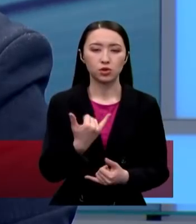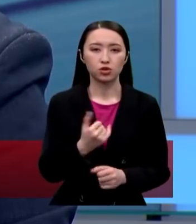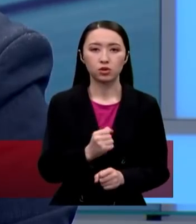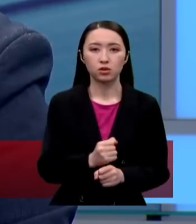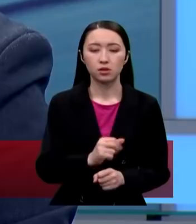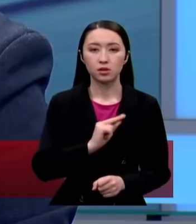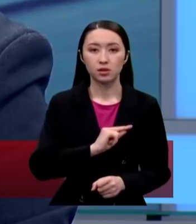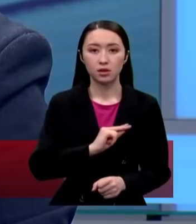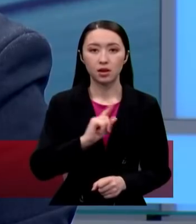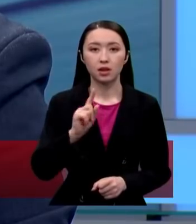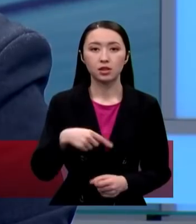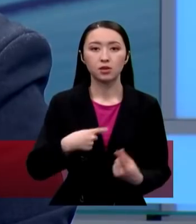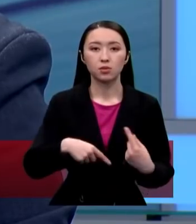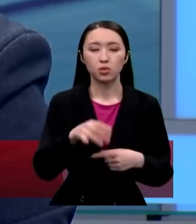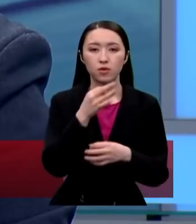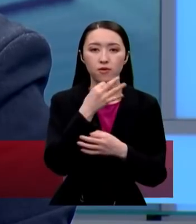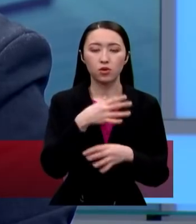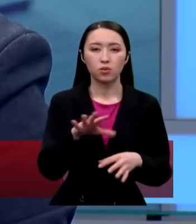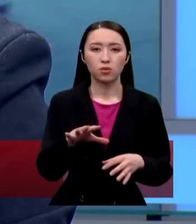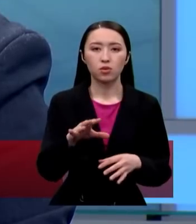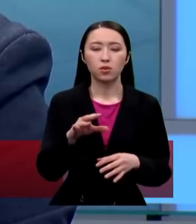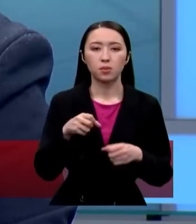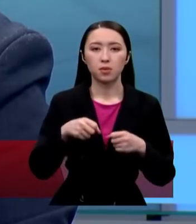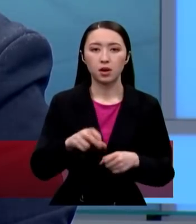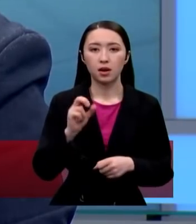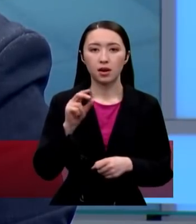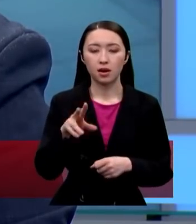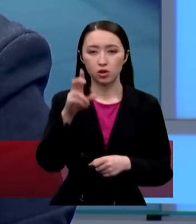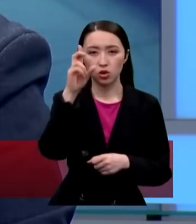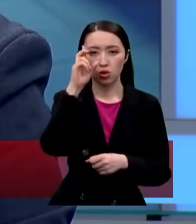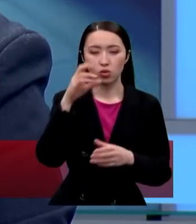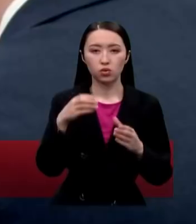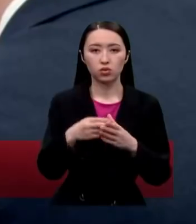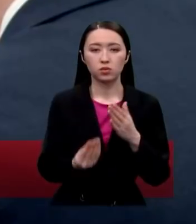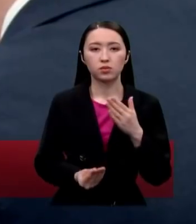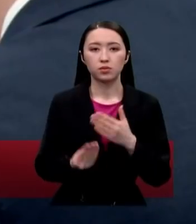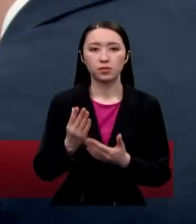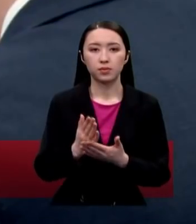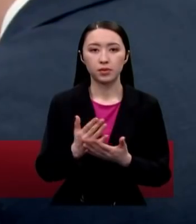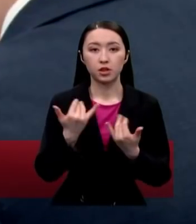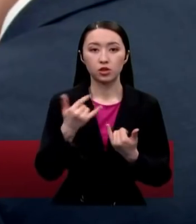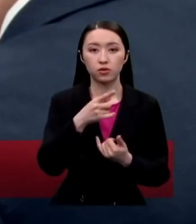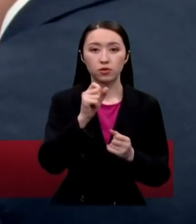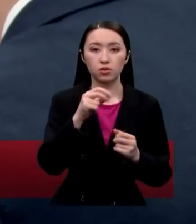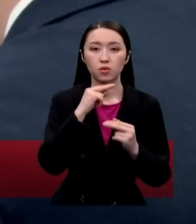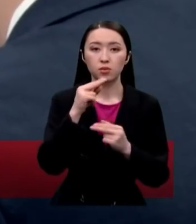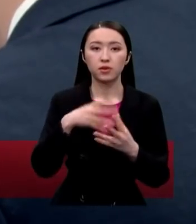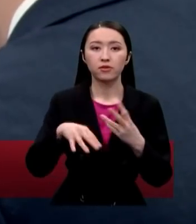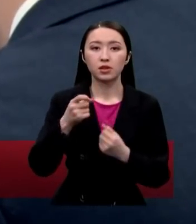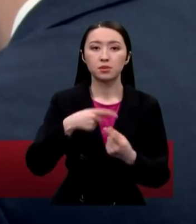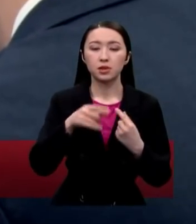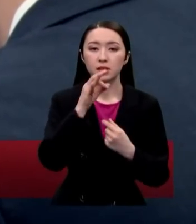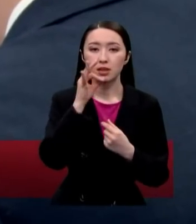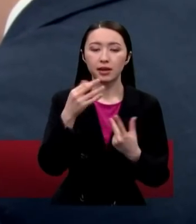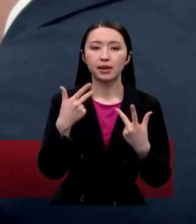мы любой нормативно-правовой акт, любой госорган, да, публикует на Олигалаксе, публикует. Вы сейчас, кстати, можете обратиться ко всем бизнесменам и сказать,